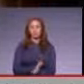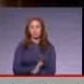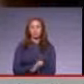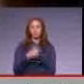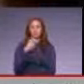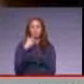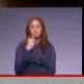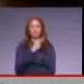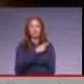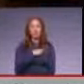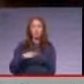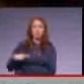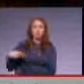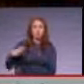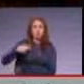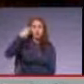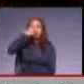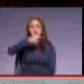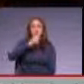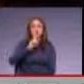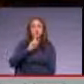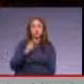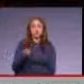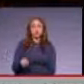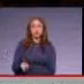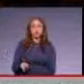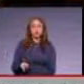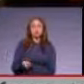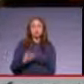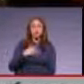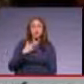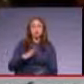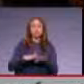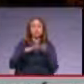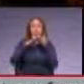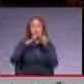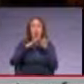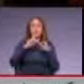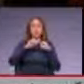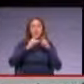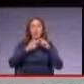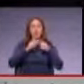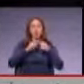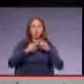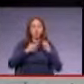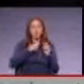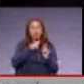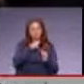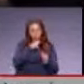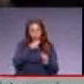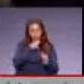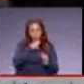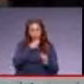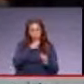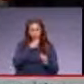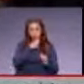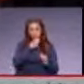الشؤون الاجتماعيه ما فيش. المحلات دي كلها مشاريع صغيره بتساعد